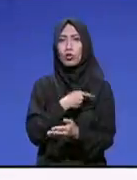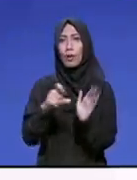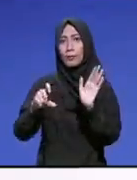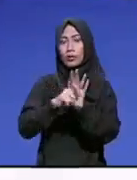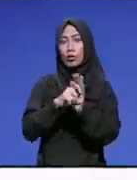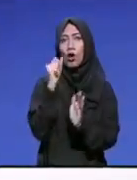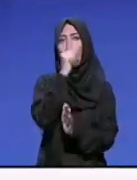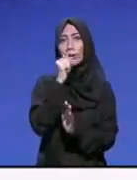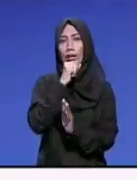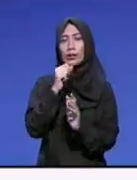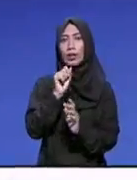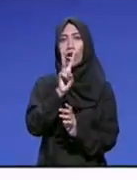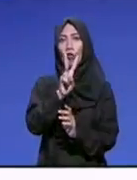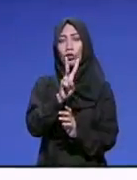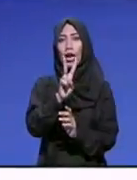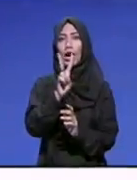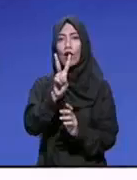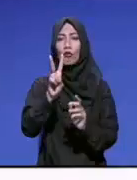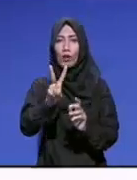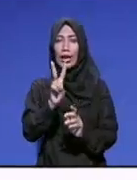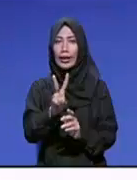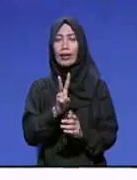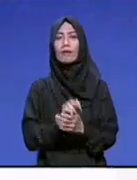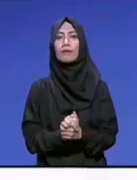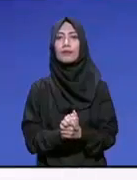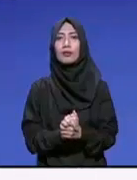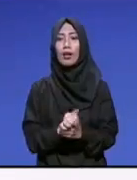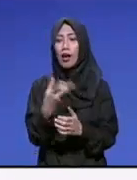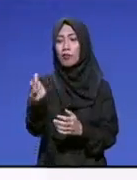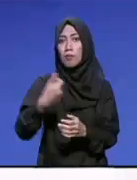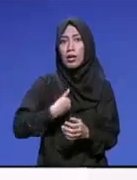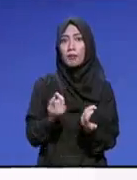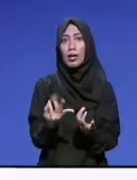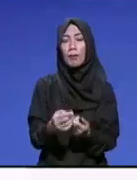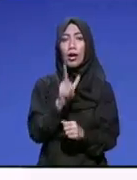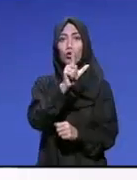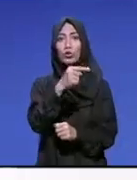dan Via Valen. Para artis ini menerima honor antara 7 sampai dengan 15